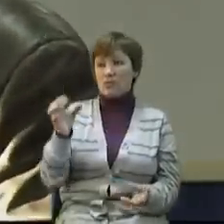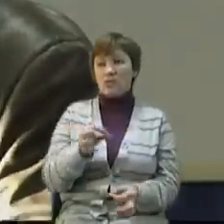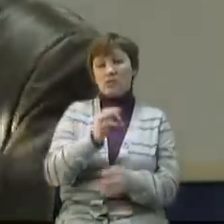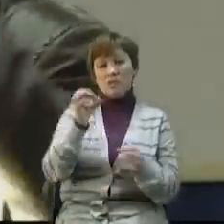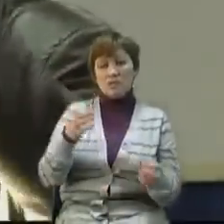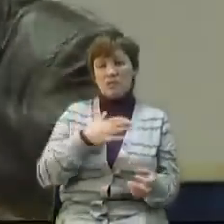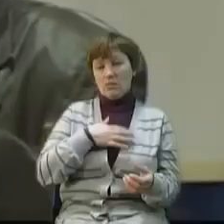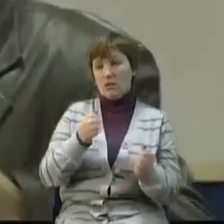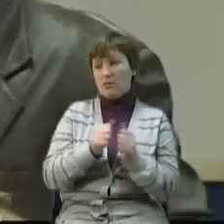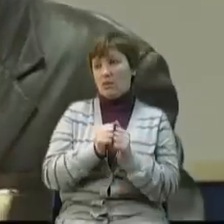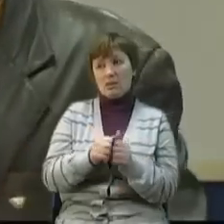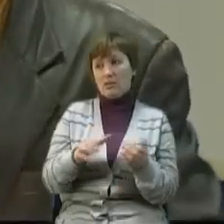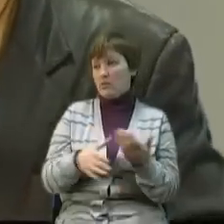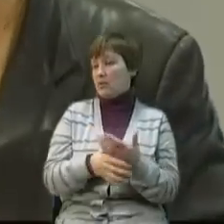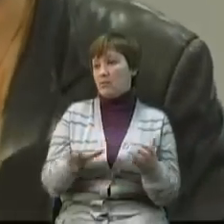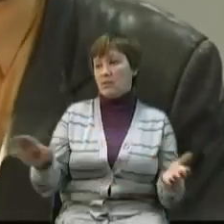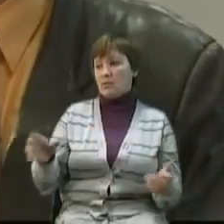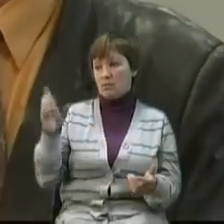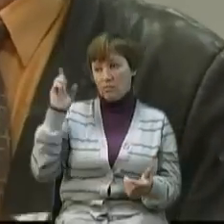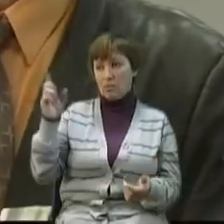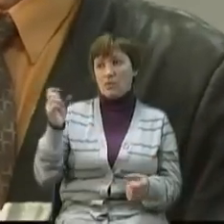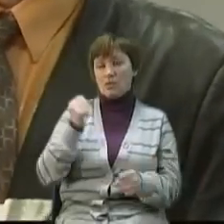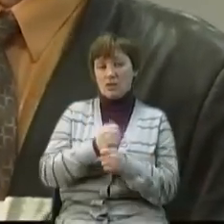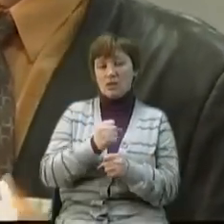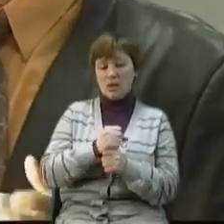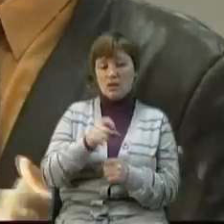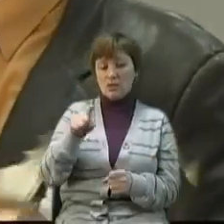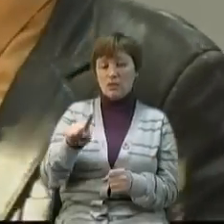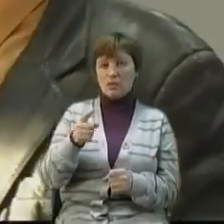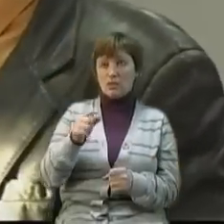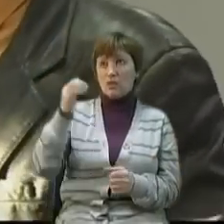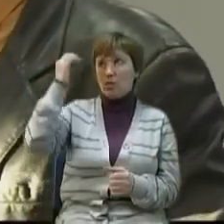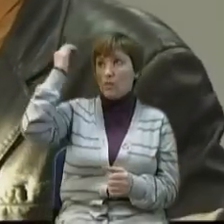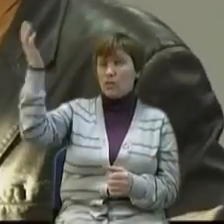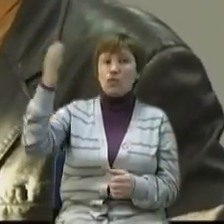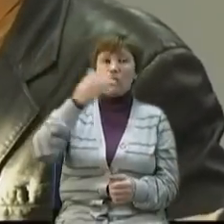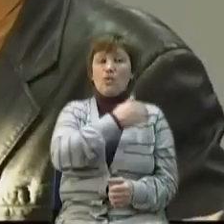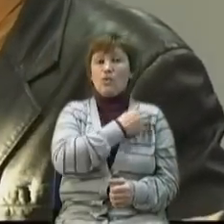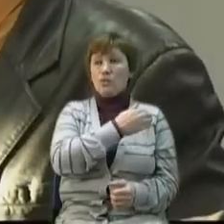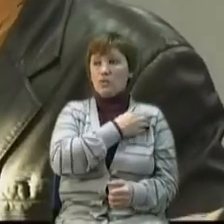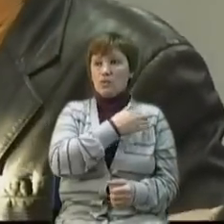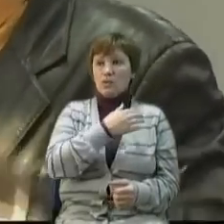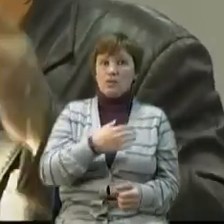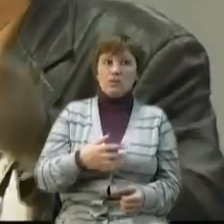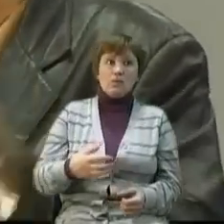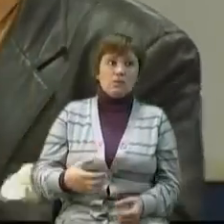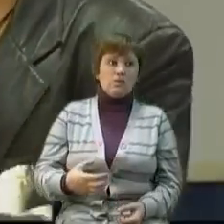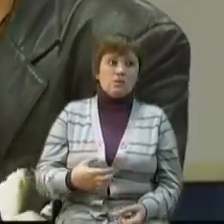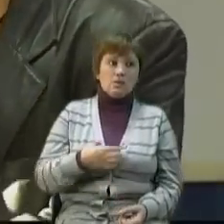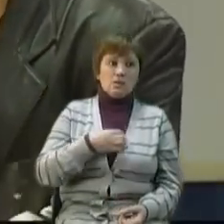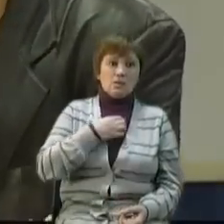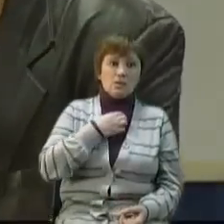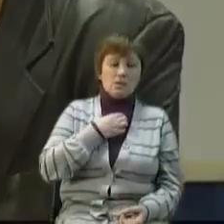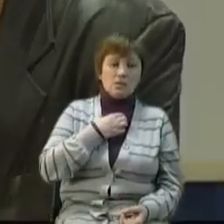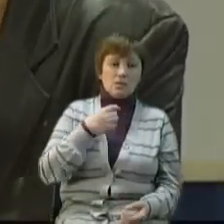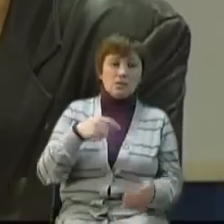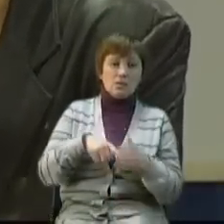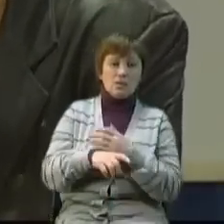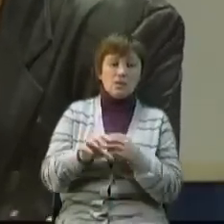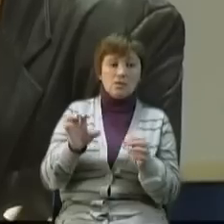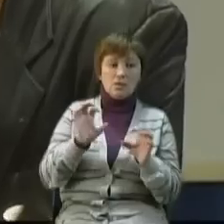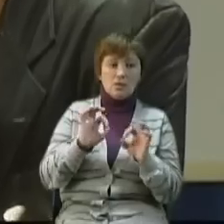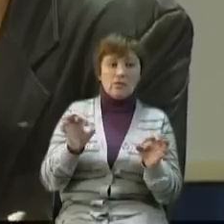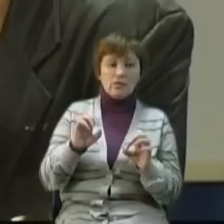сделает. Бог сделает, что Ему угодно. Мне стало вообще-то страшновато. Я начал говорить о том, что Бог